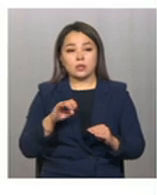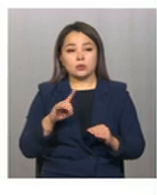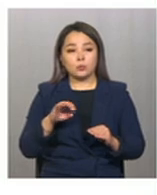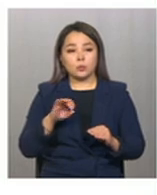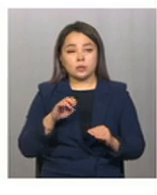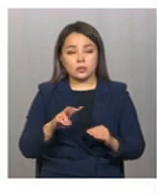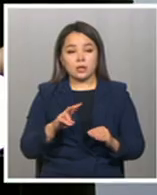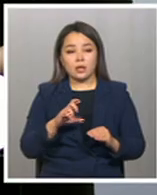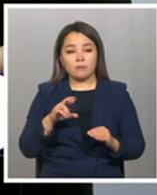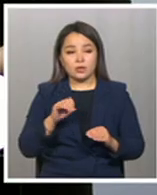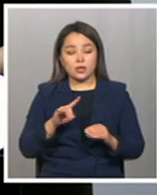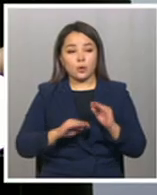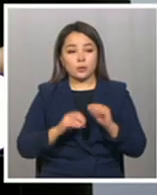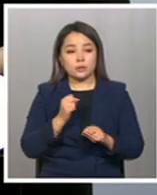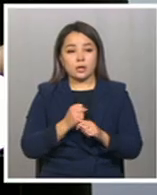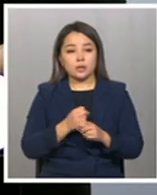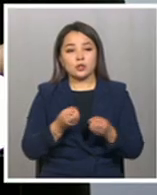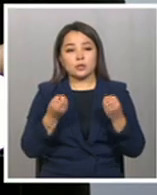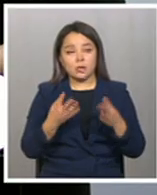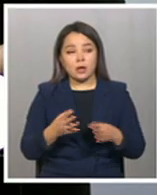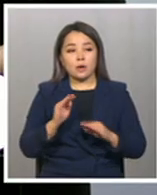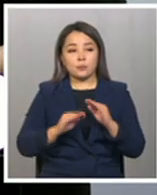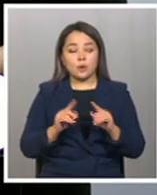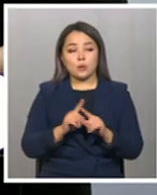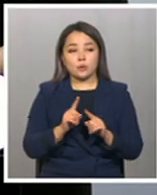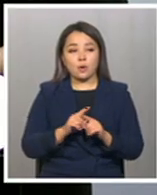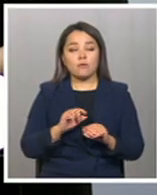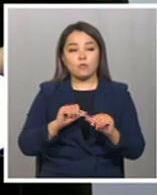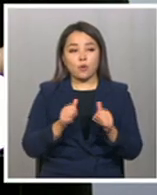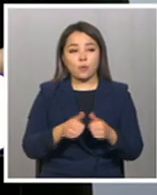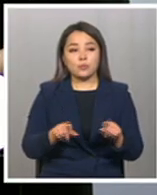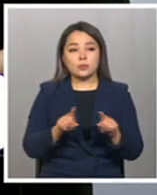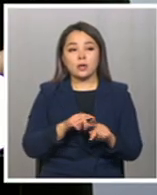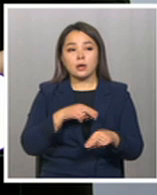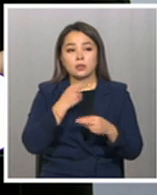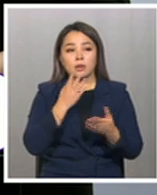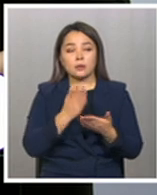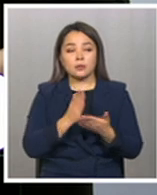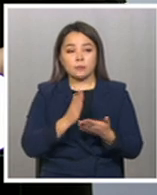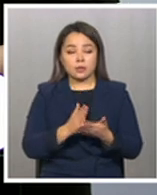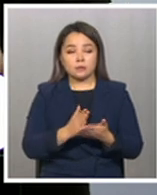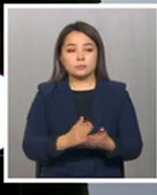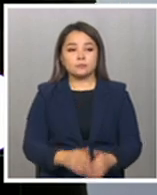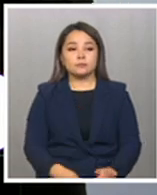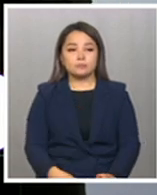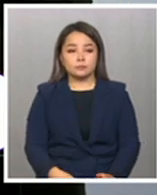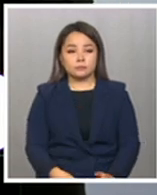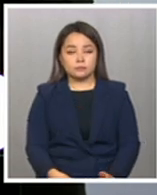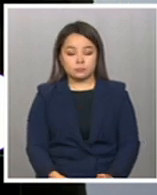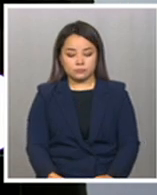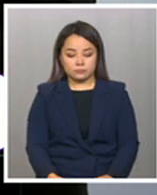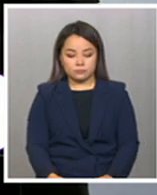этил-изобутил эфирінің жай эфирлердің құрылымдық формулаларын қарастыруға болады.